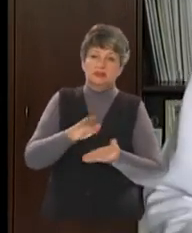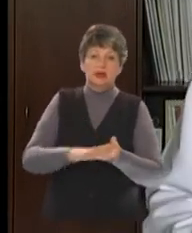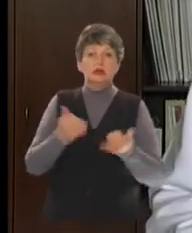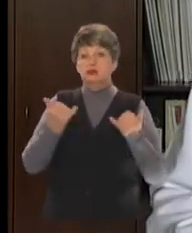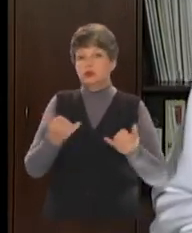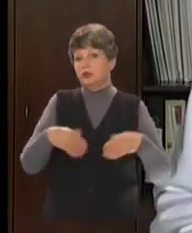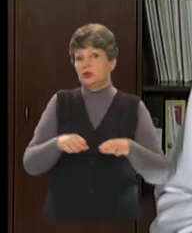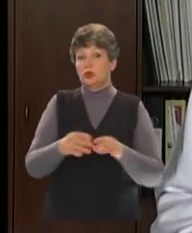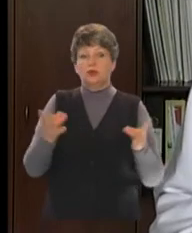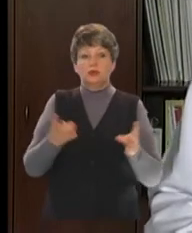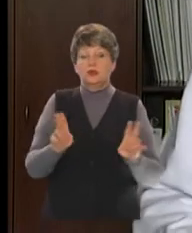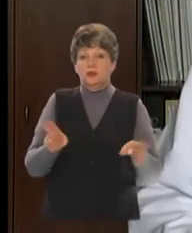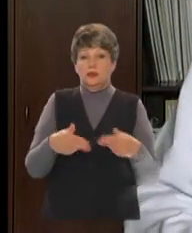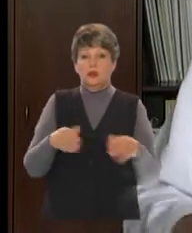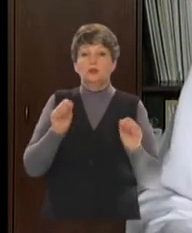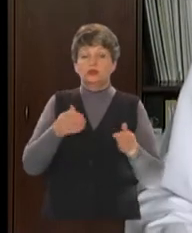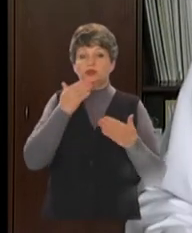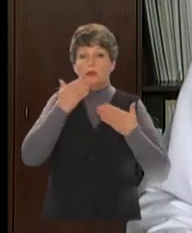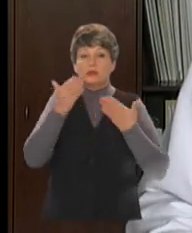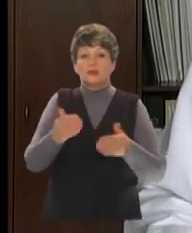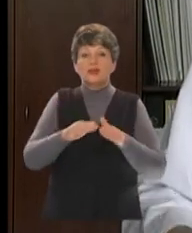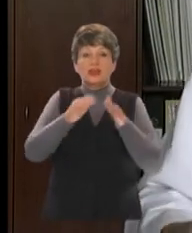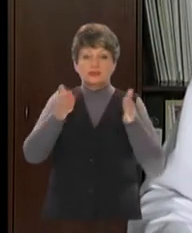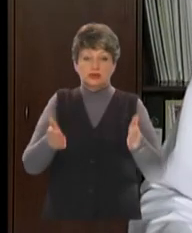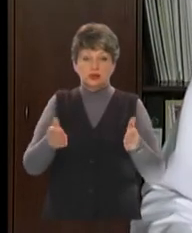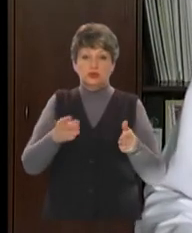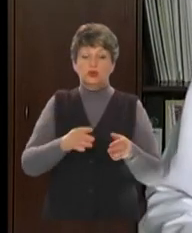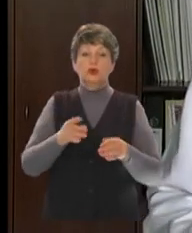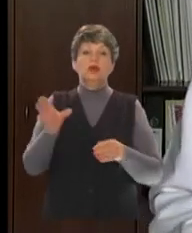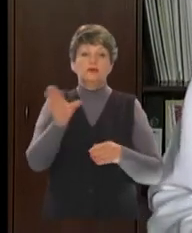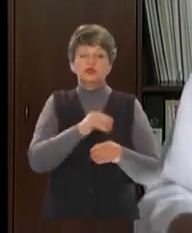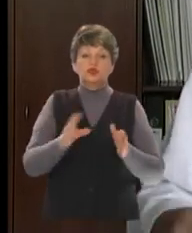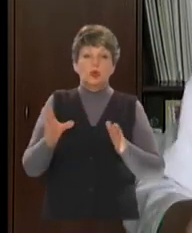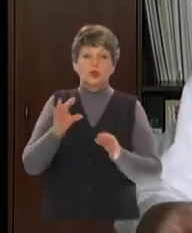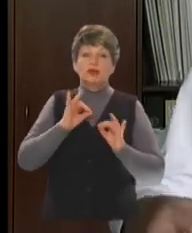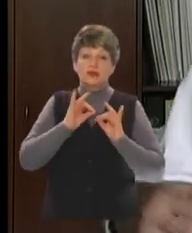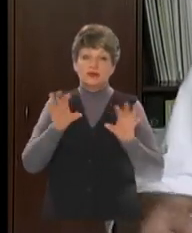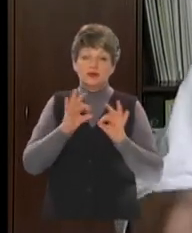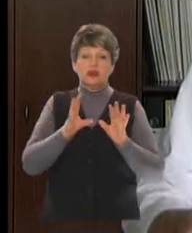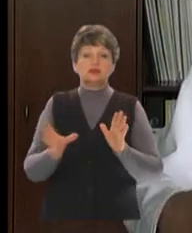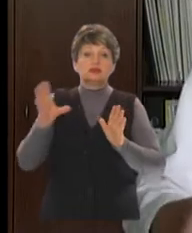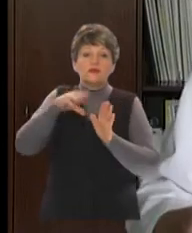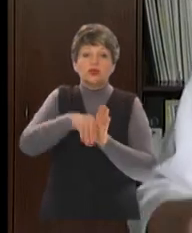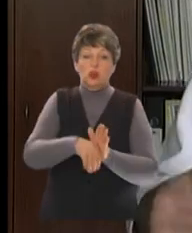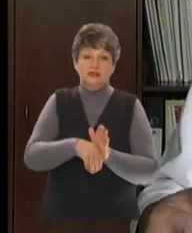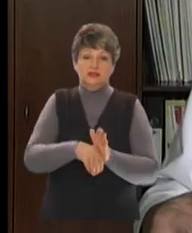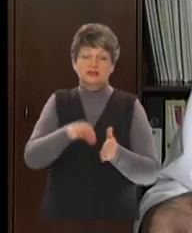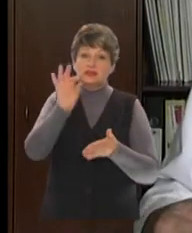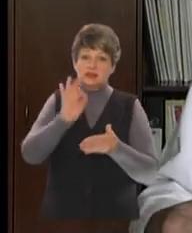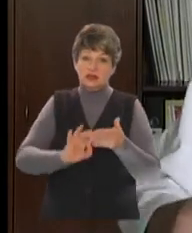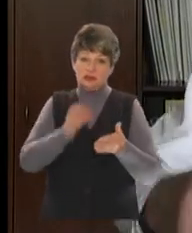сьогодні такої необхідності немає, можна звернутися в реєстратуру, реєстратор інформацію цю вносить відразу